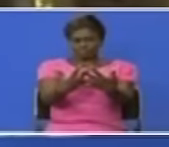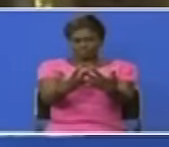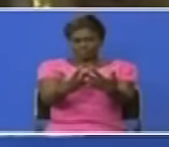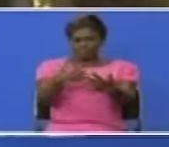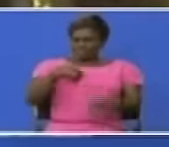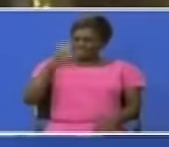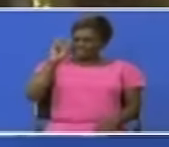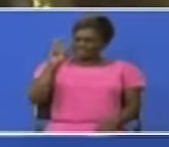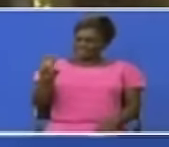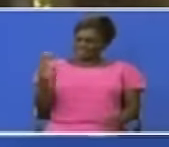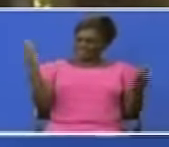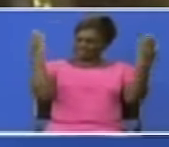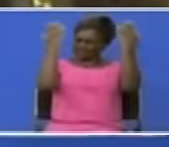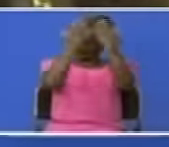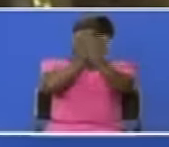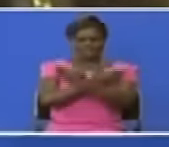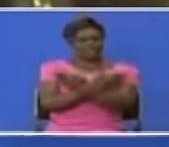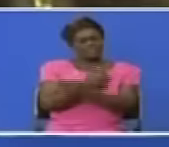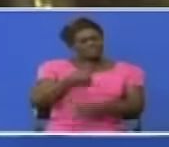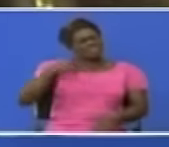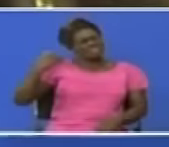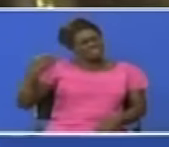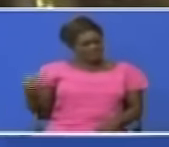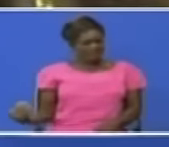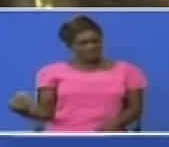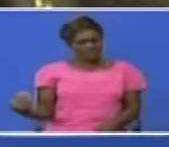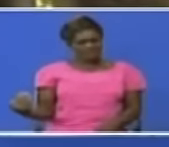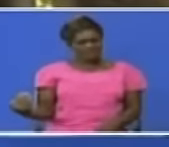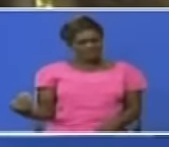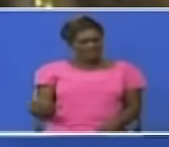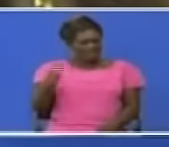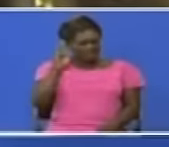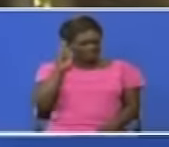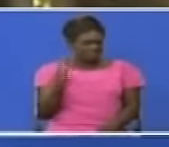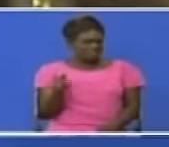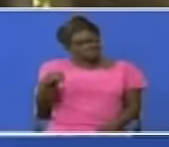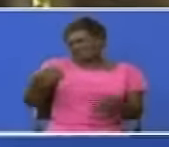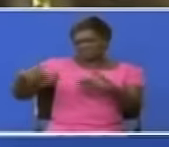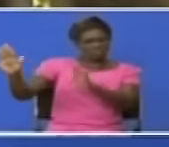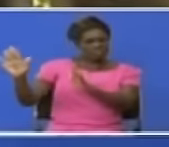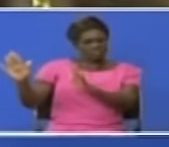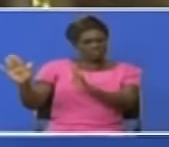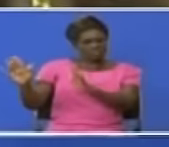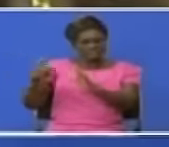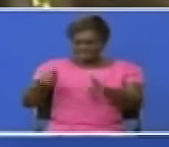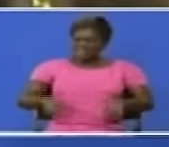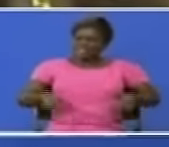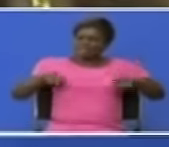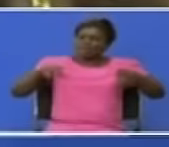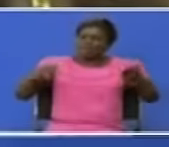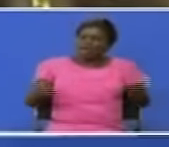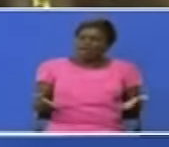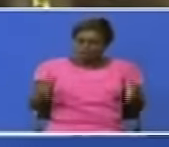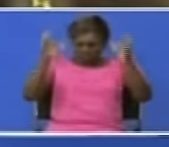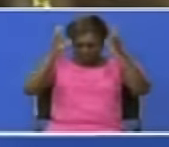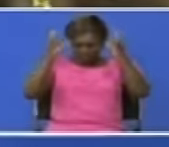niliona tu giza. Because I was very young. Nikaona tu sasa ameenda. Nitaishi vipi?